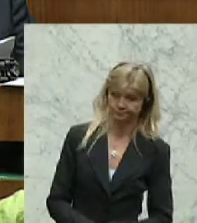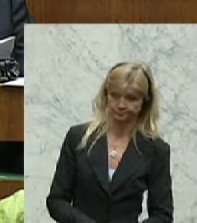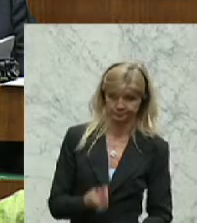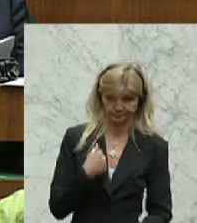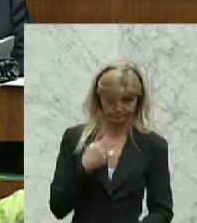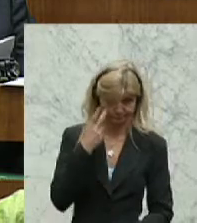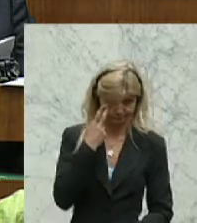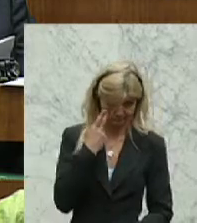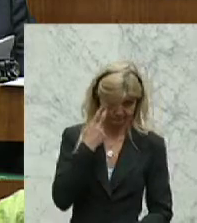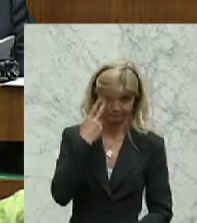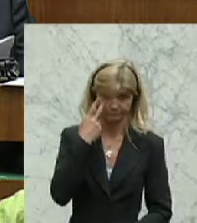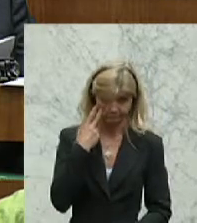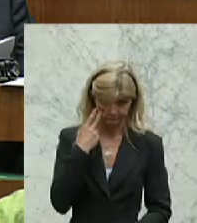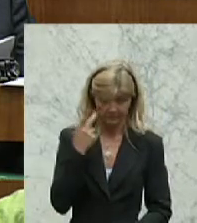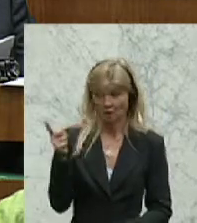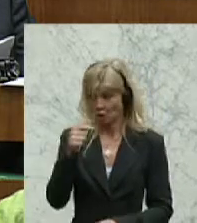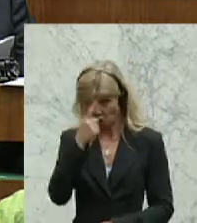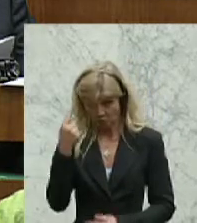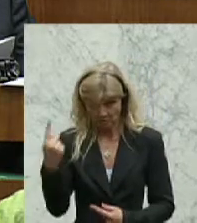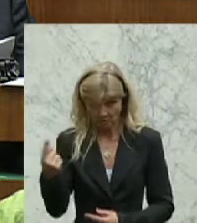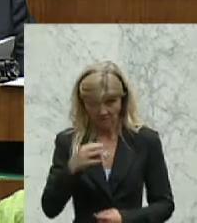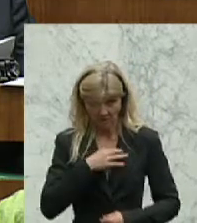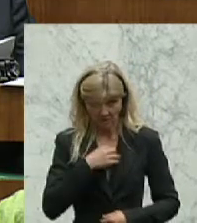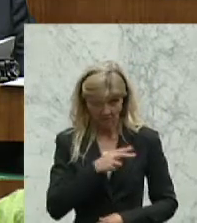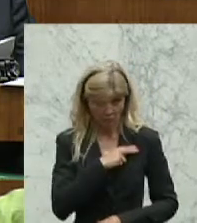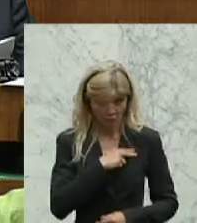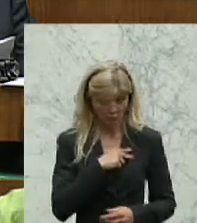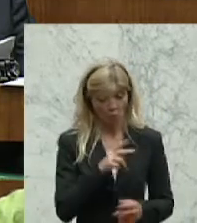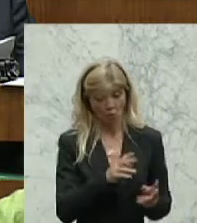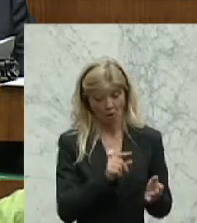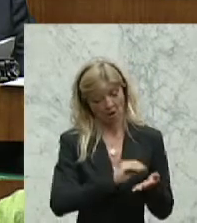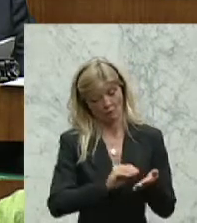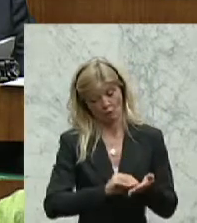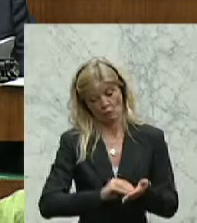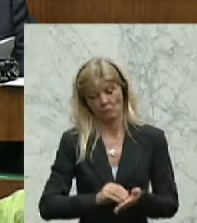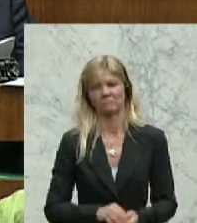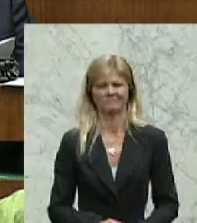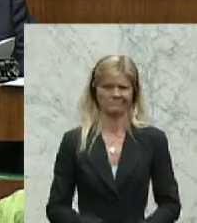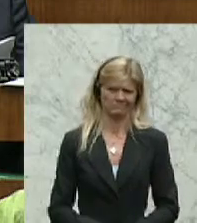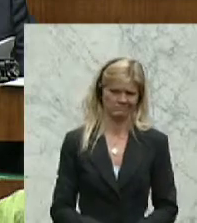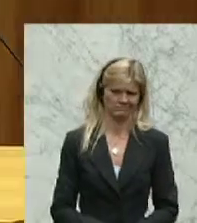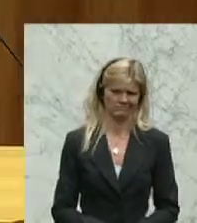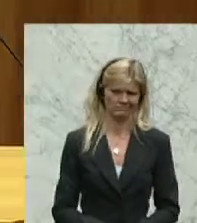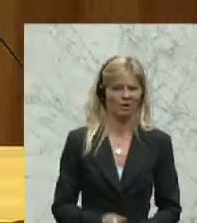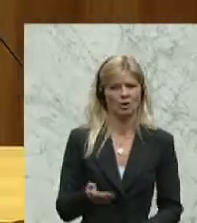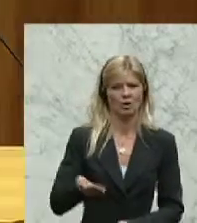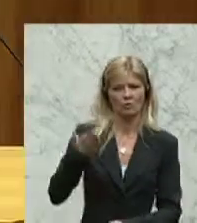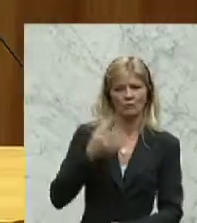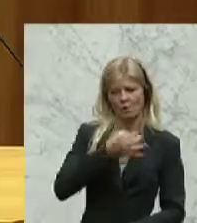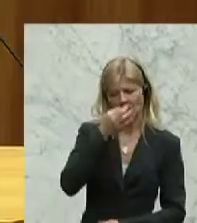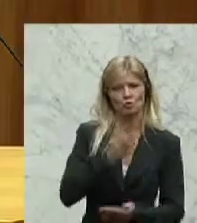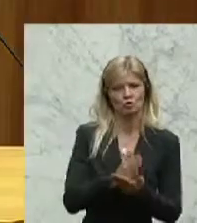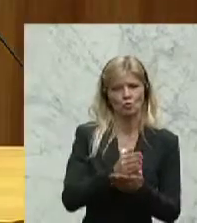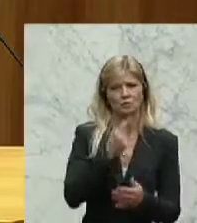eigenes vermögen aufstehen letzten ist ob das haben vorredner von mir schon gesagt wird eine vermögenssteuer wieder nur die mittelschicht treffen